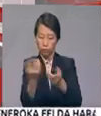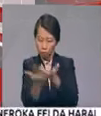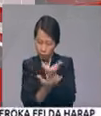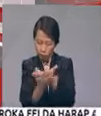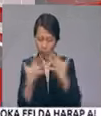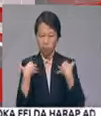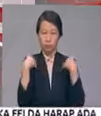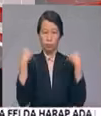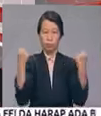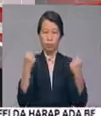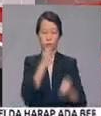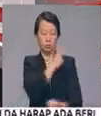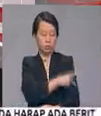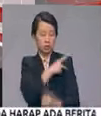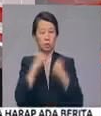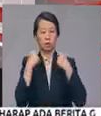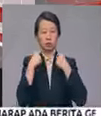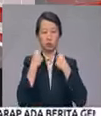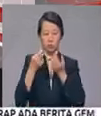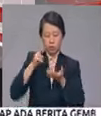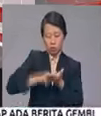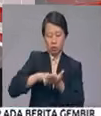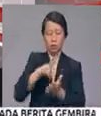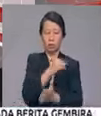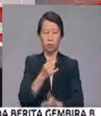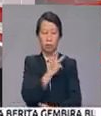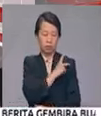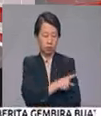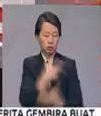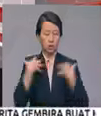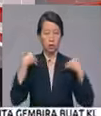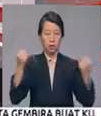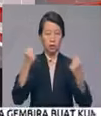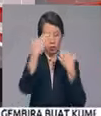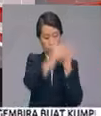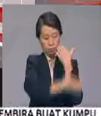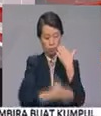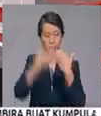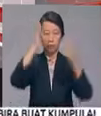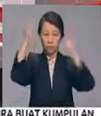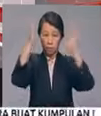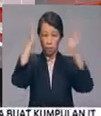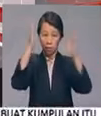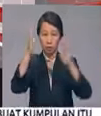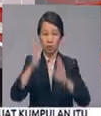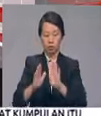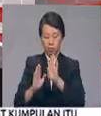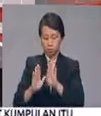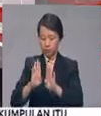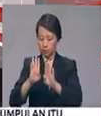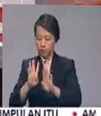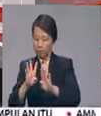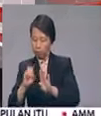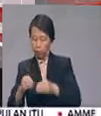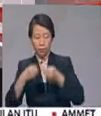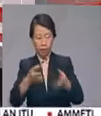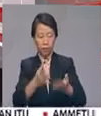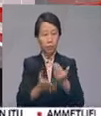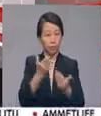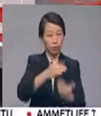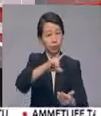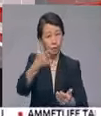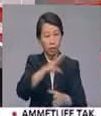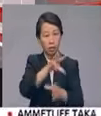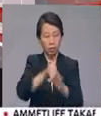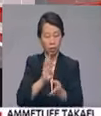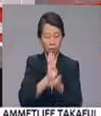saringan kesihatan di klinik swasta berdaftar dan klinik kesihatan di seluruh negara. Peka B40 turut memberi kemudahan lain